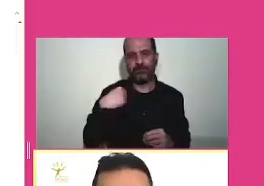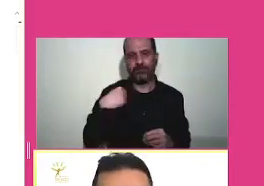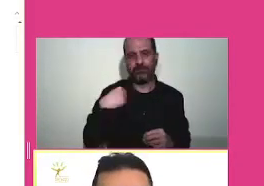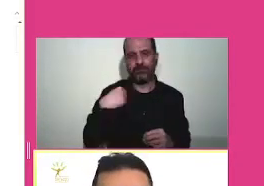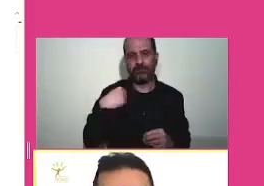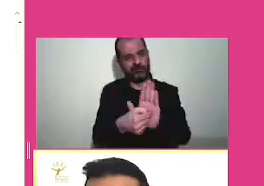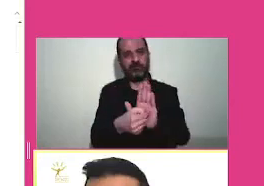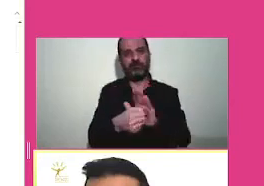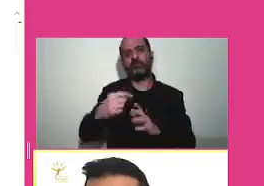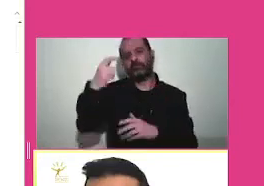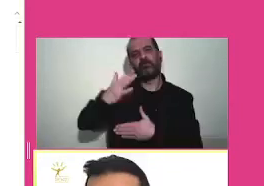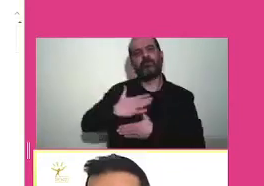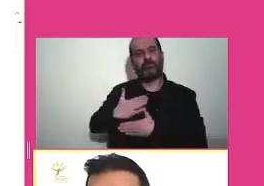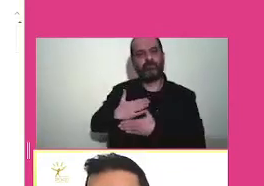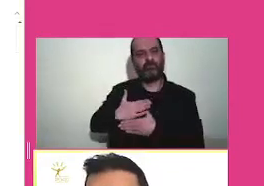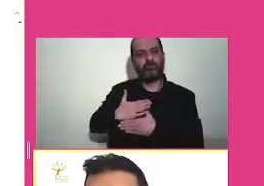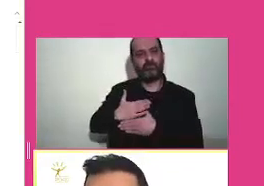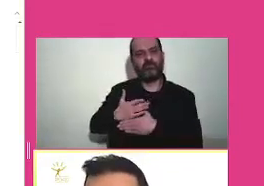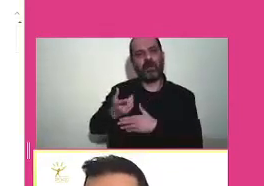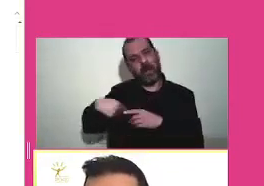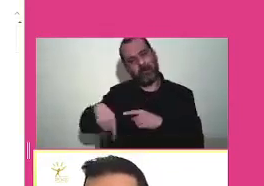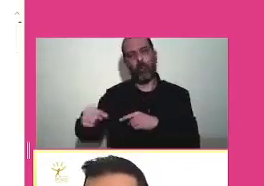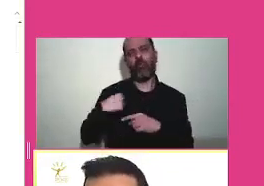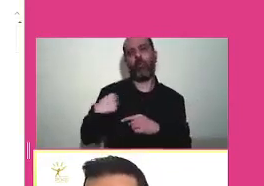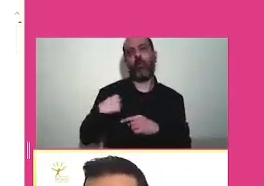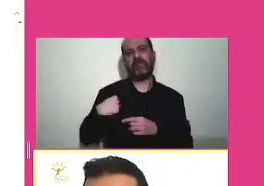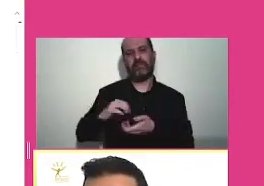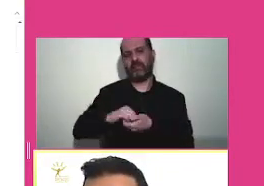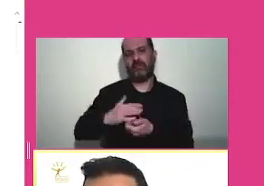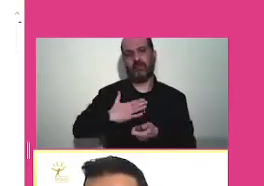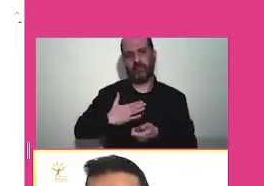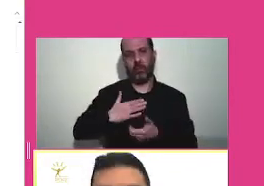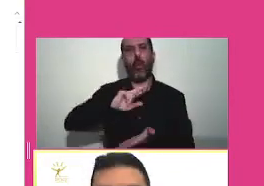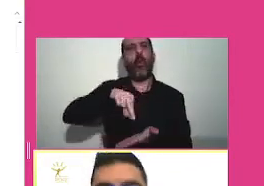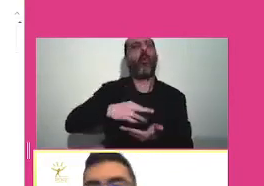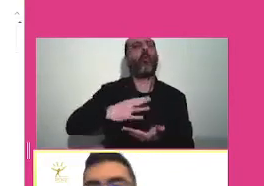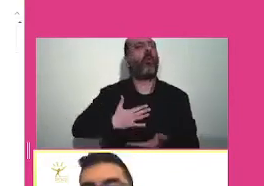και το δικό μας, μέσα από το δικό μας ρόλο.